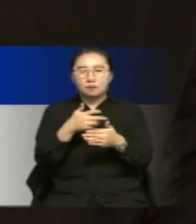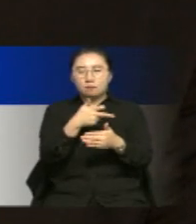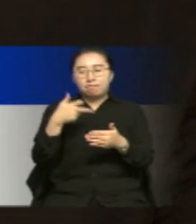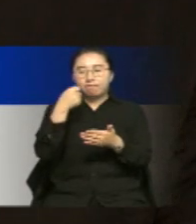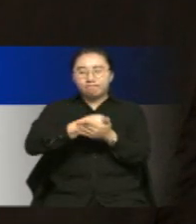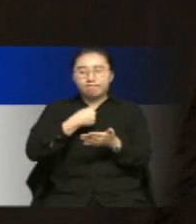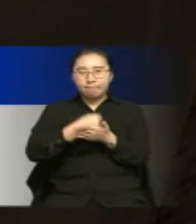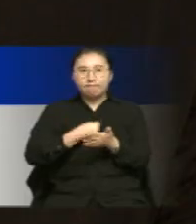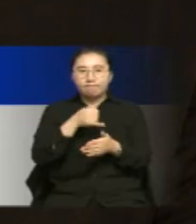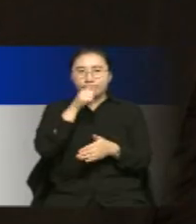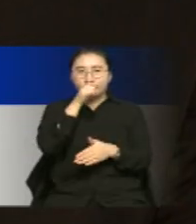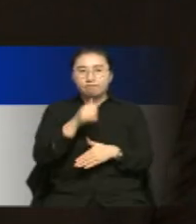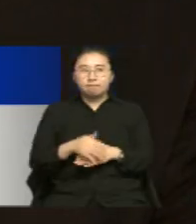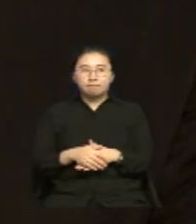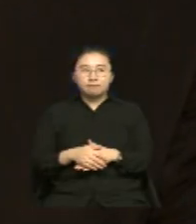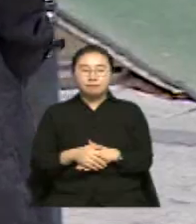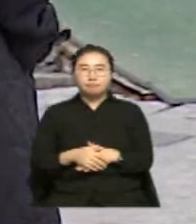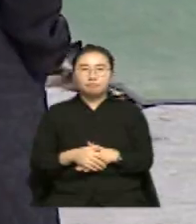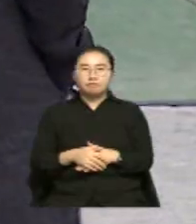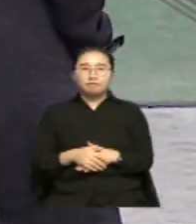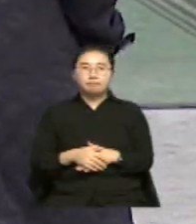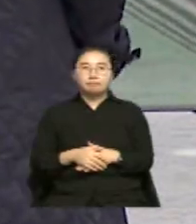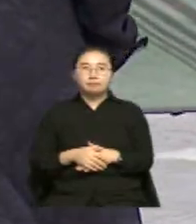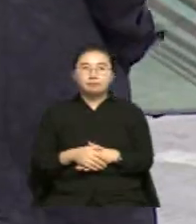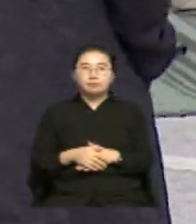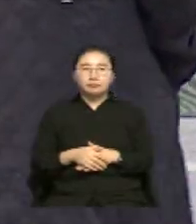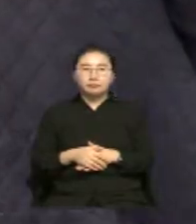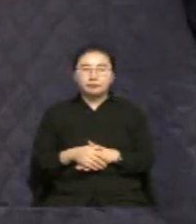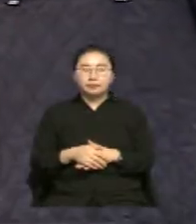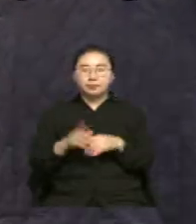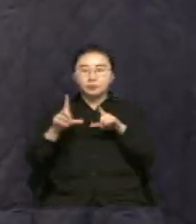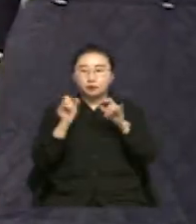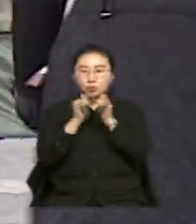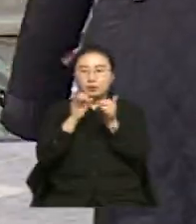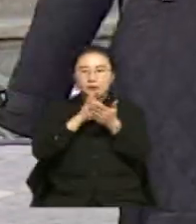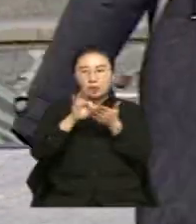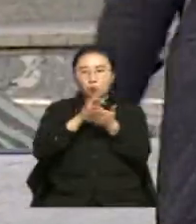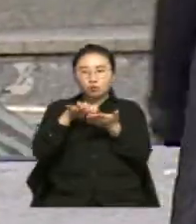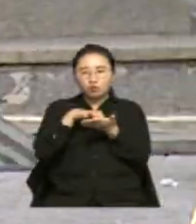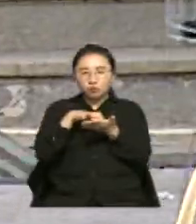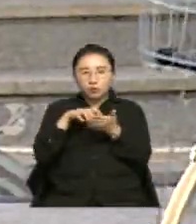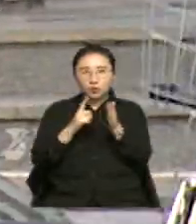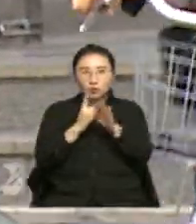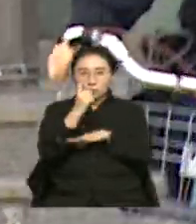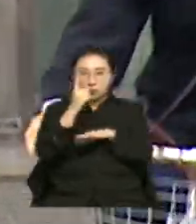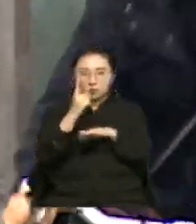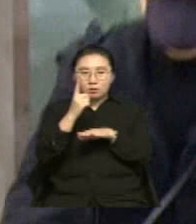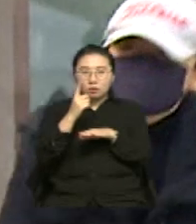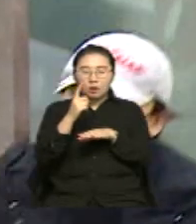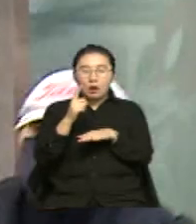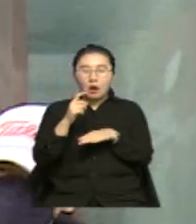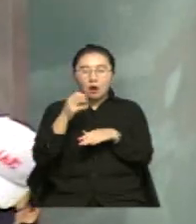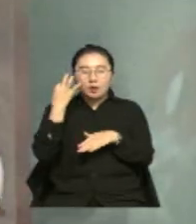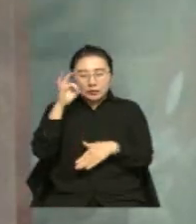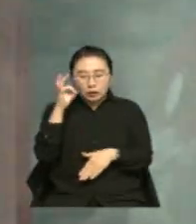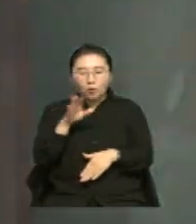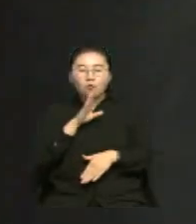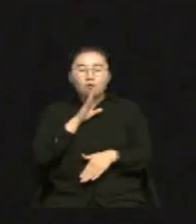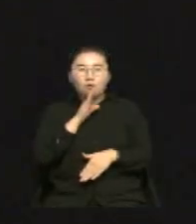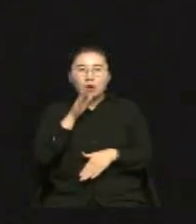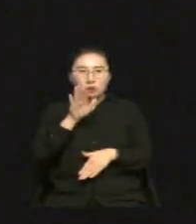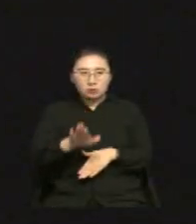측면은 굉장히 아쉽고. 망원동 우체국의 주민 이용률이 높다는 점은 서울지방우정청도